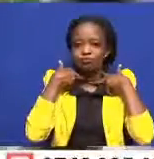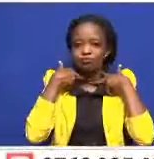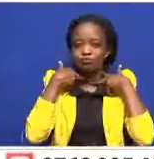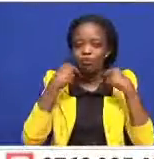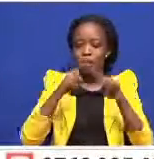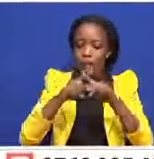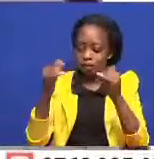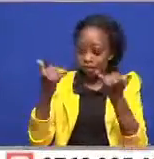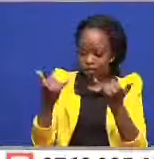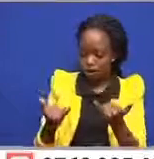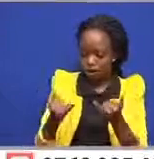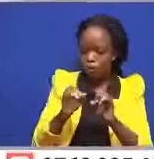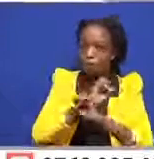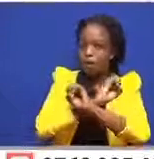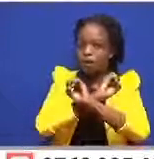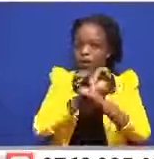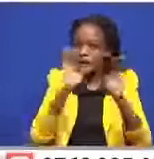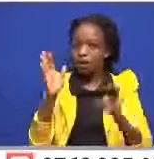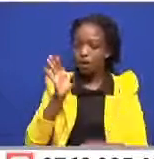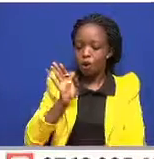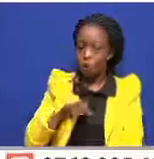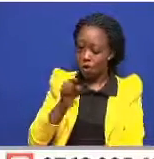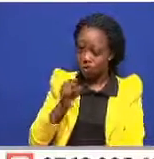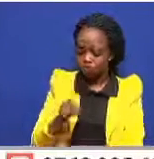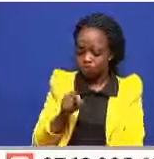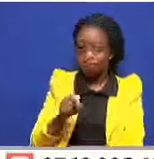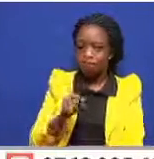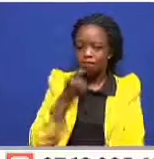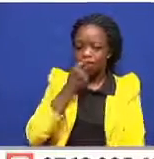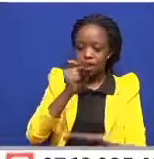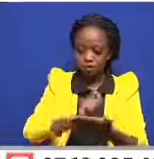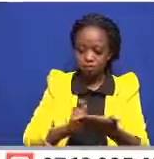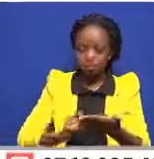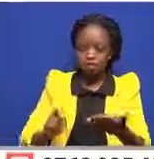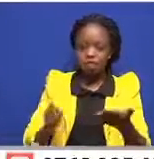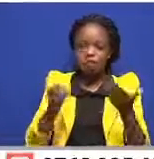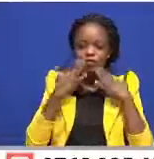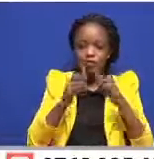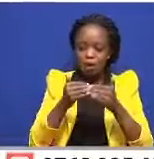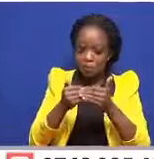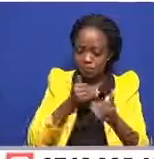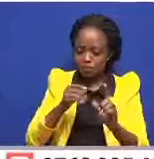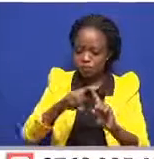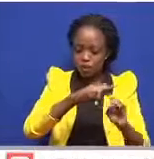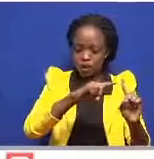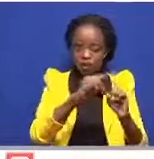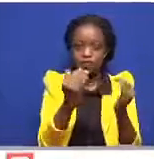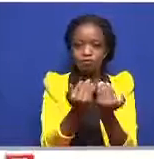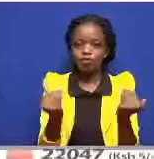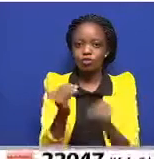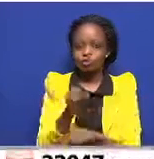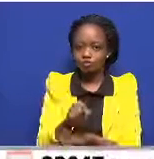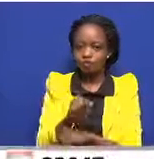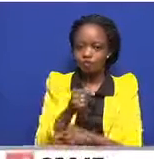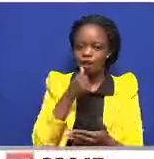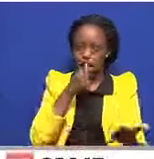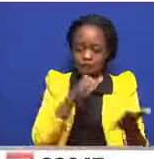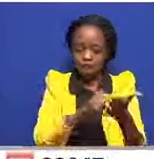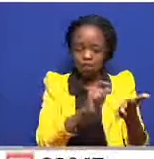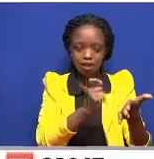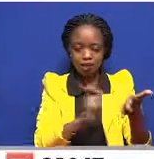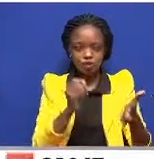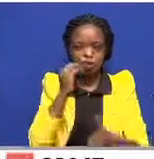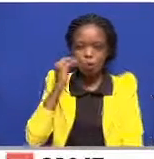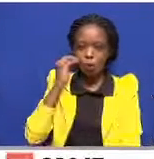Lakini sasa imebainika kwamba mama huyo alikuwa ameandika barua kabla ya mauaji hayo. Katika barua aliyoiacha